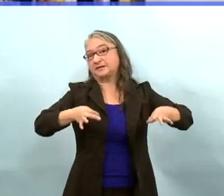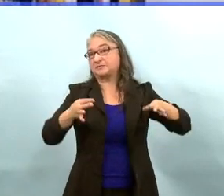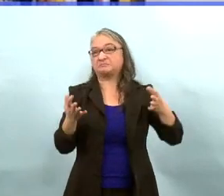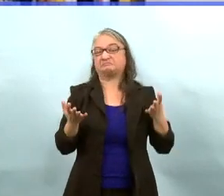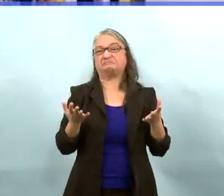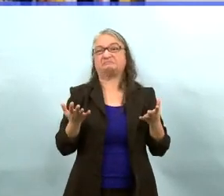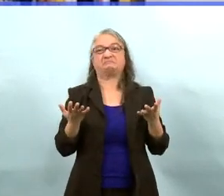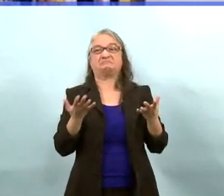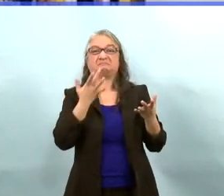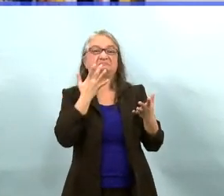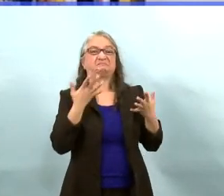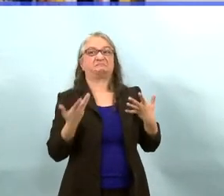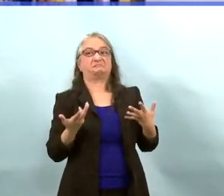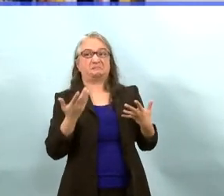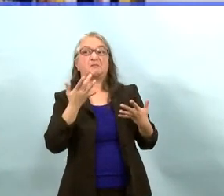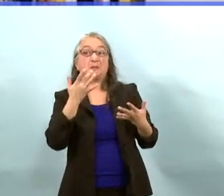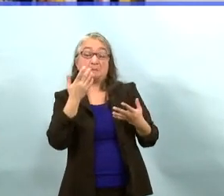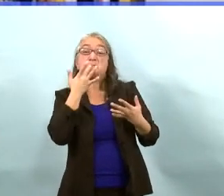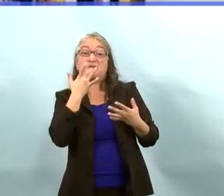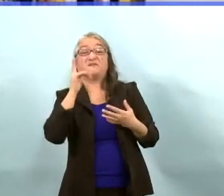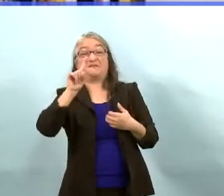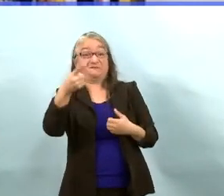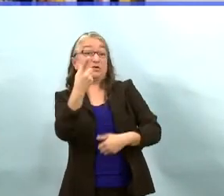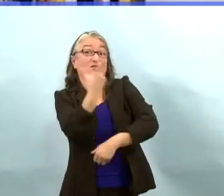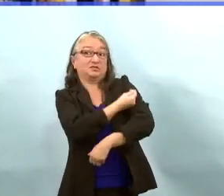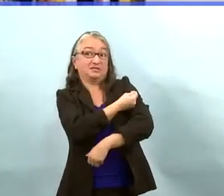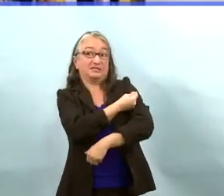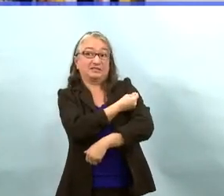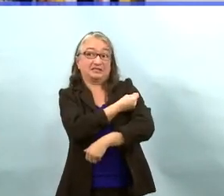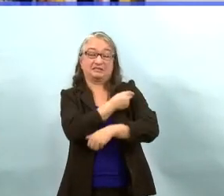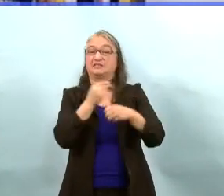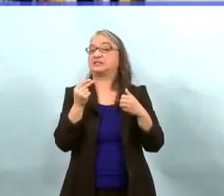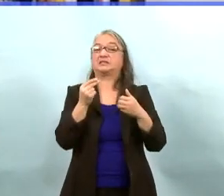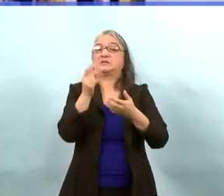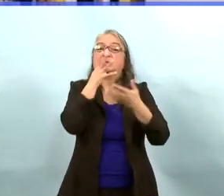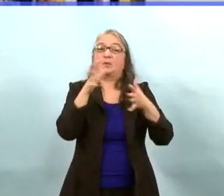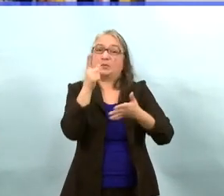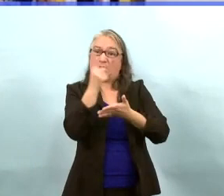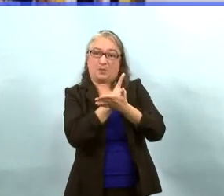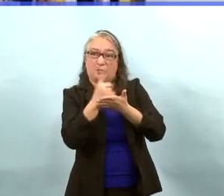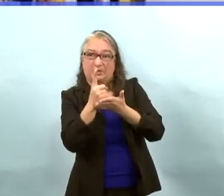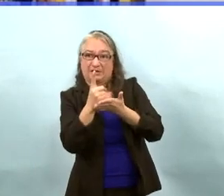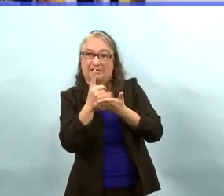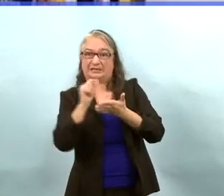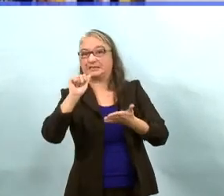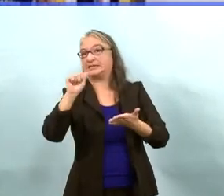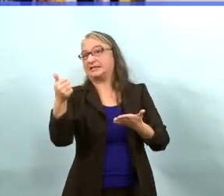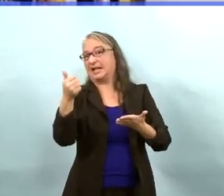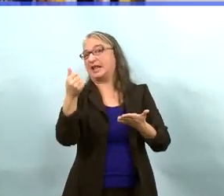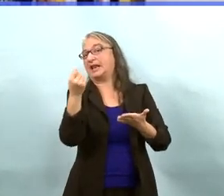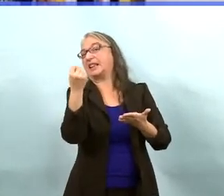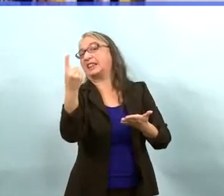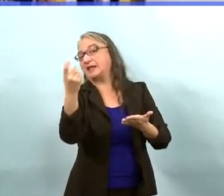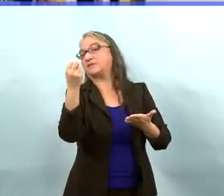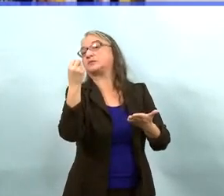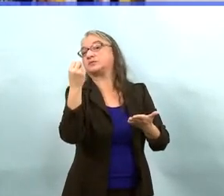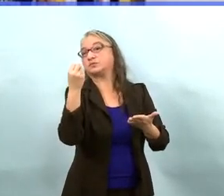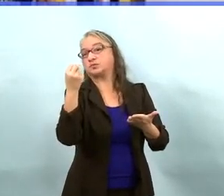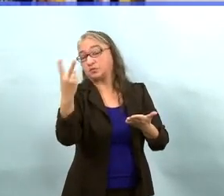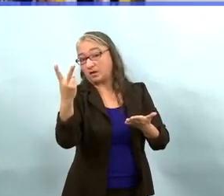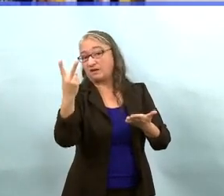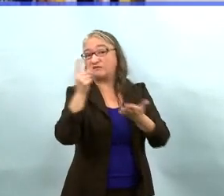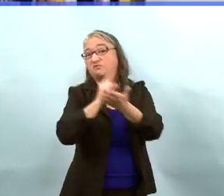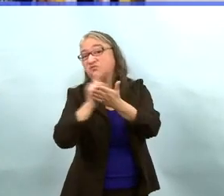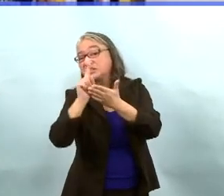si quelqu'un décidait d'attendre un peu plus que les 8 semaines, donc les gens veulent attendre 9 ou 10 semaines, est-ce que ça réduit